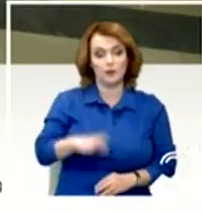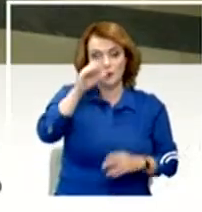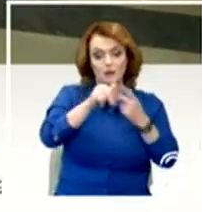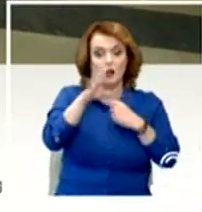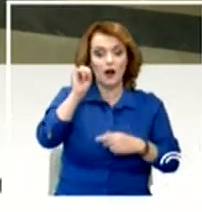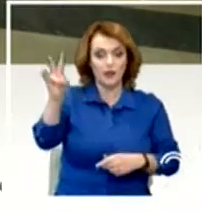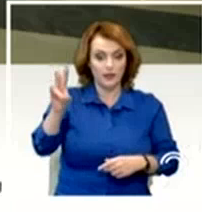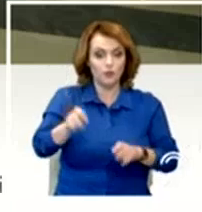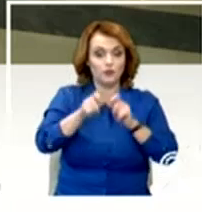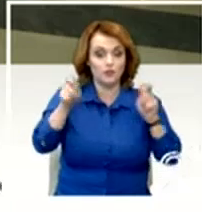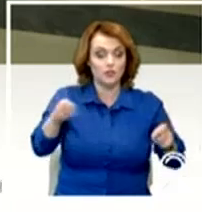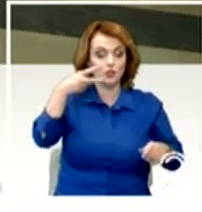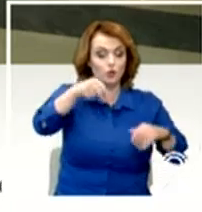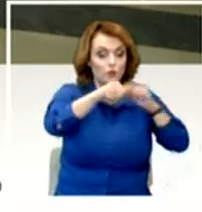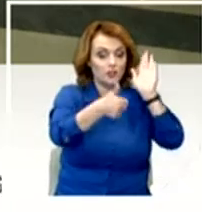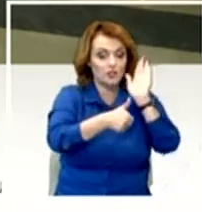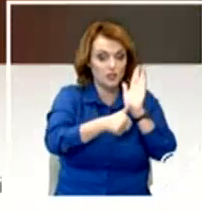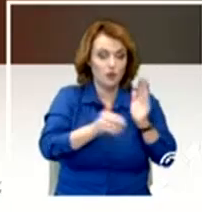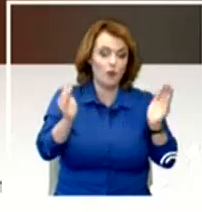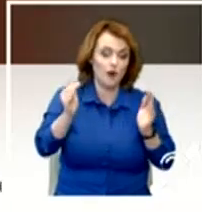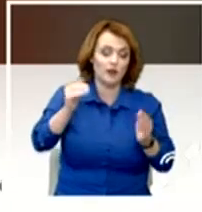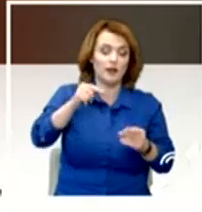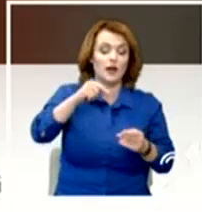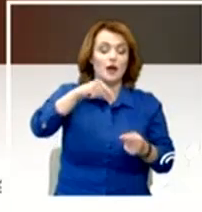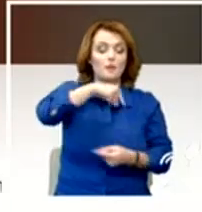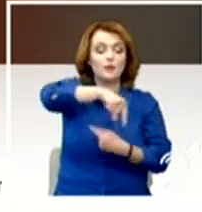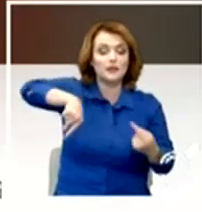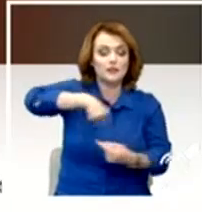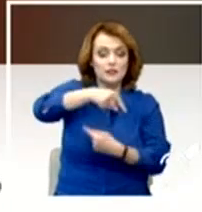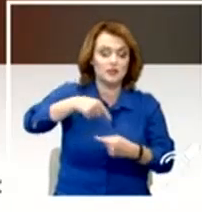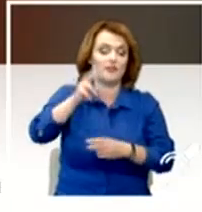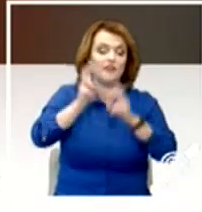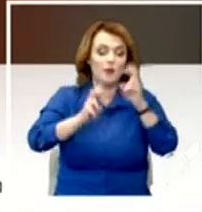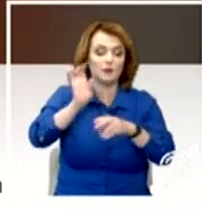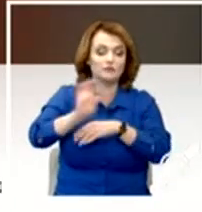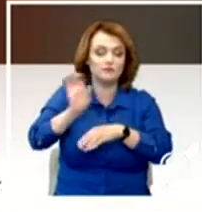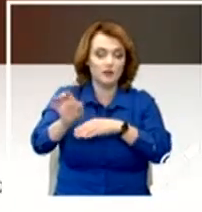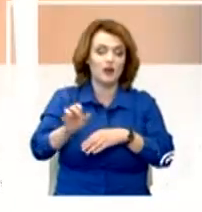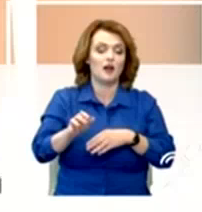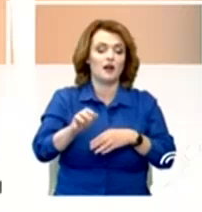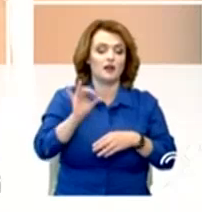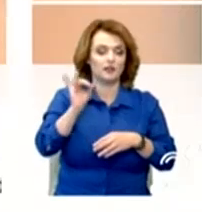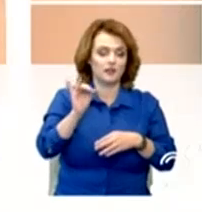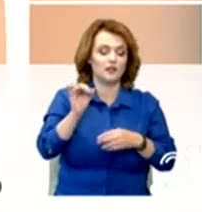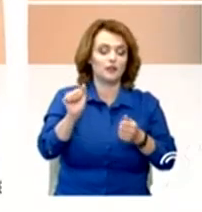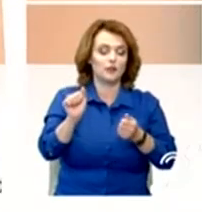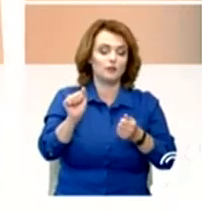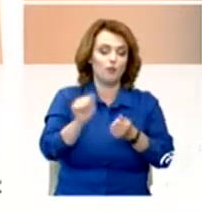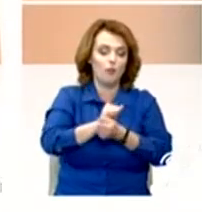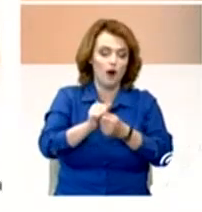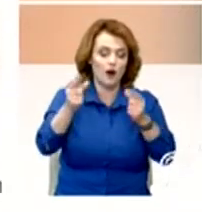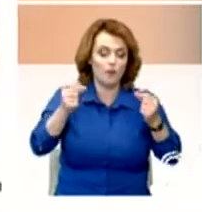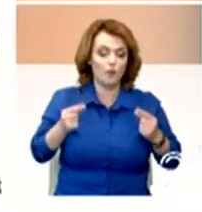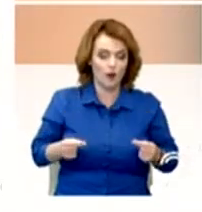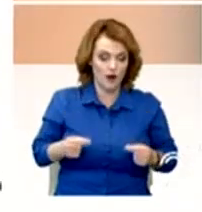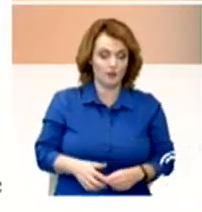Călin Hartiș a deschis în 2016 o mică afacere de fabricare a articolelor din carton ondulat și hârtie craft. Pentru a-și dezvolta întreprinderea, a